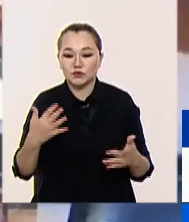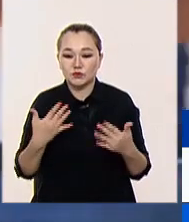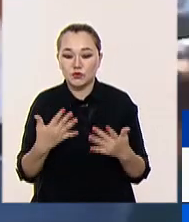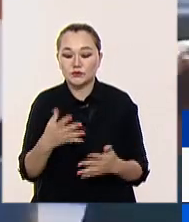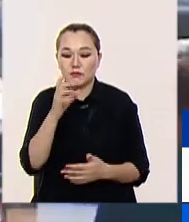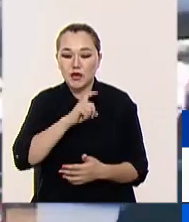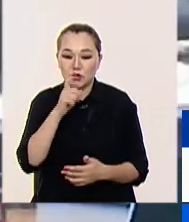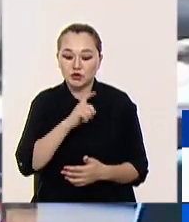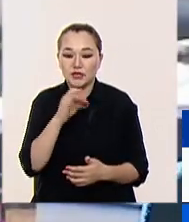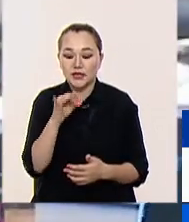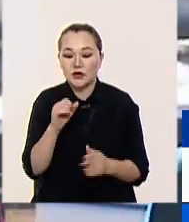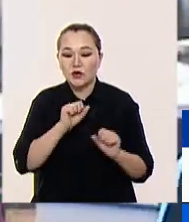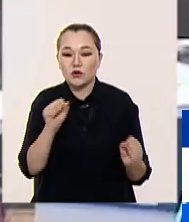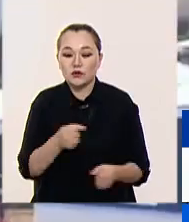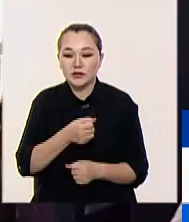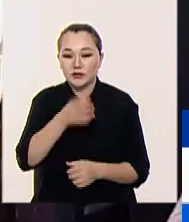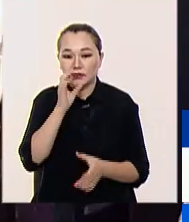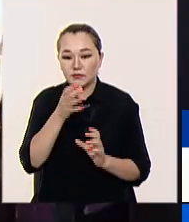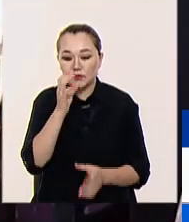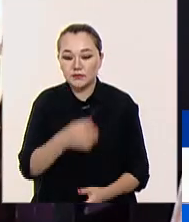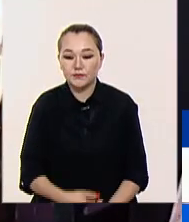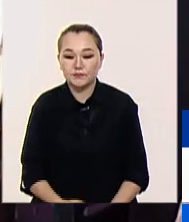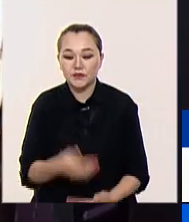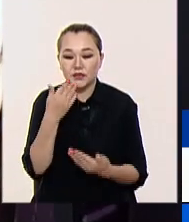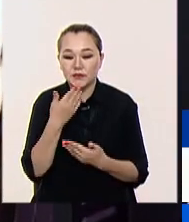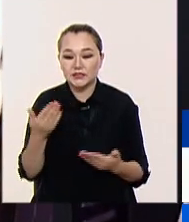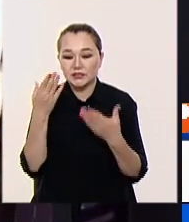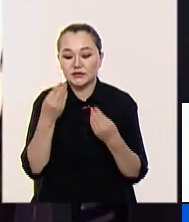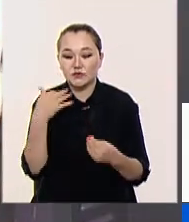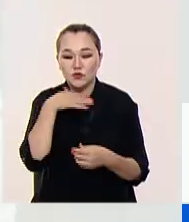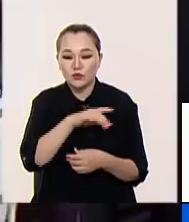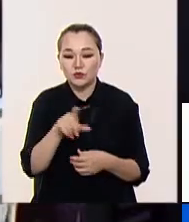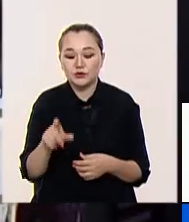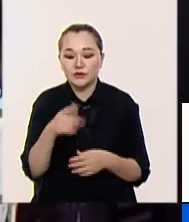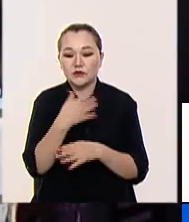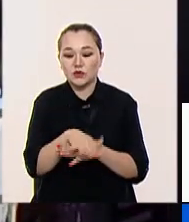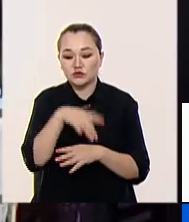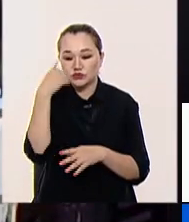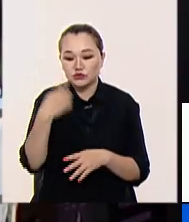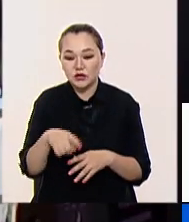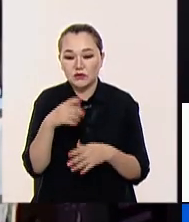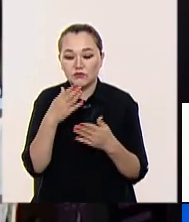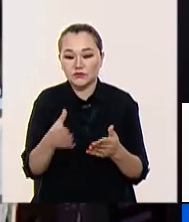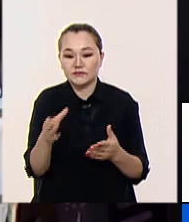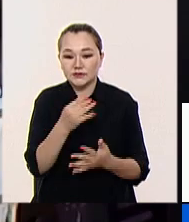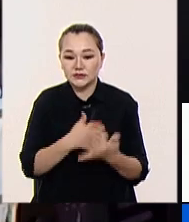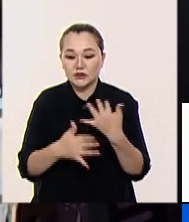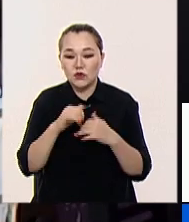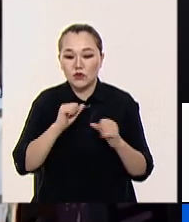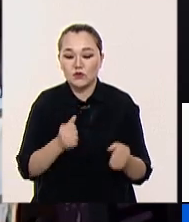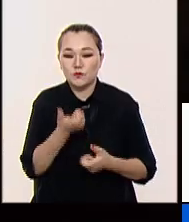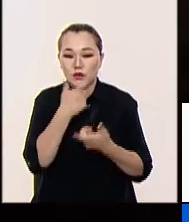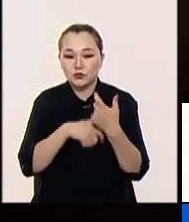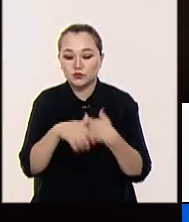мороженое и прохладительные напитки. В последние дни много людей. На улице жарко, вот все идут за холодным